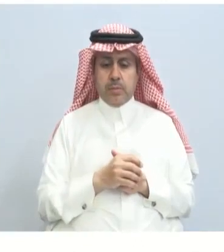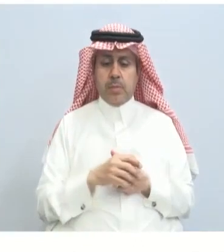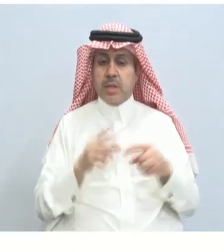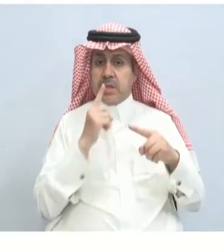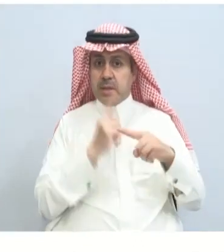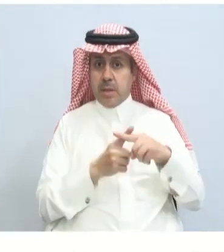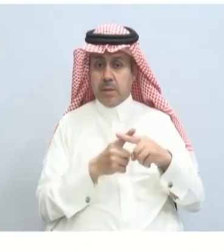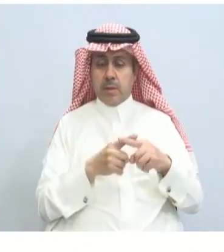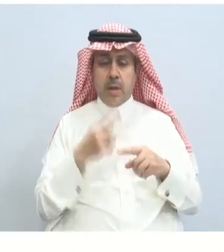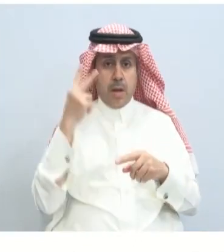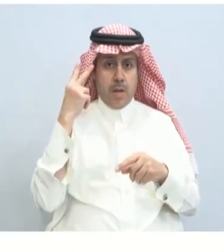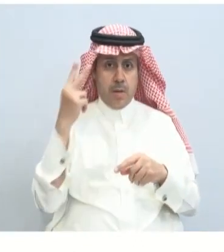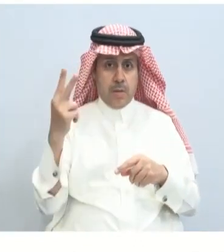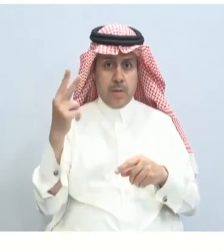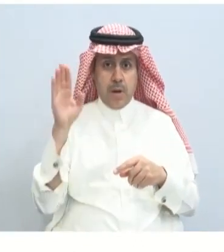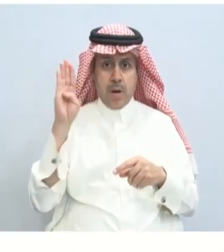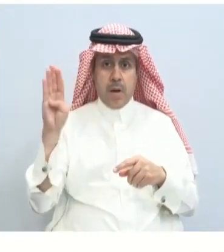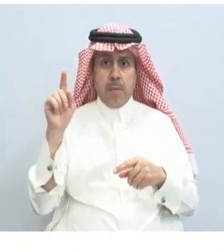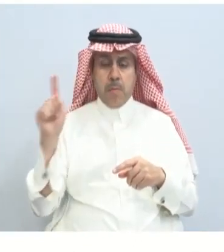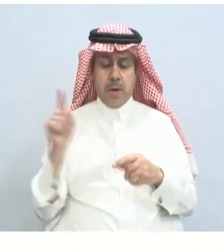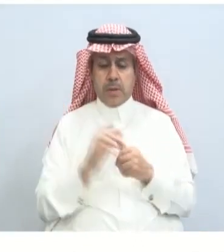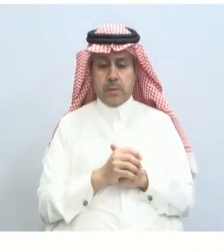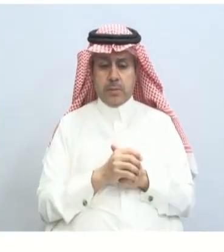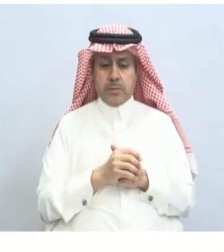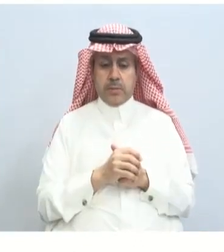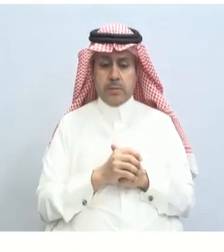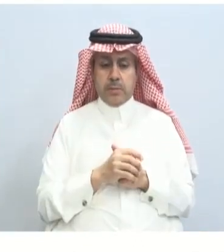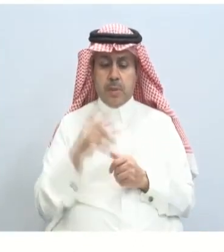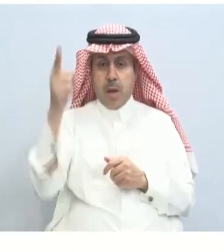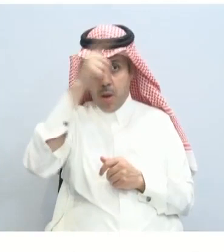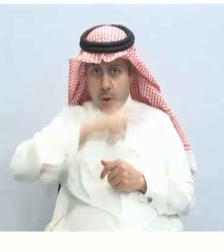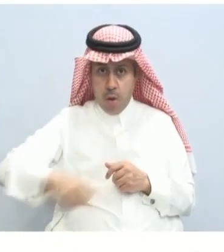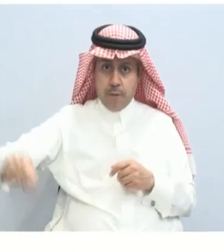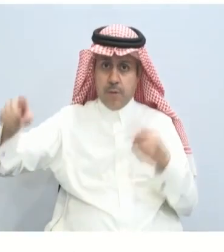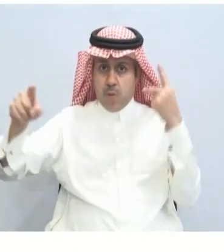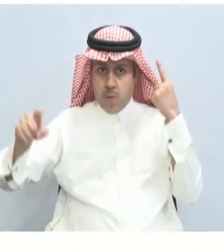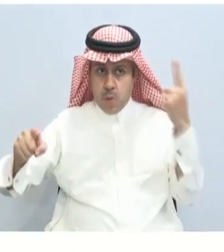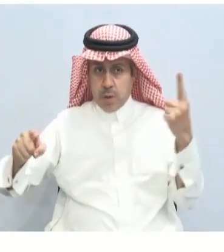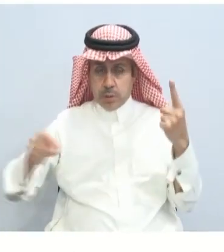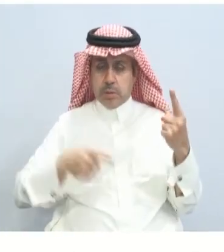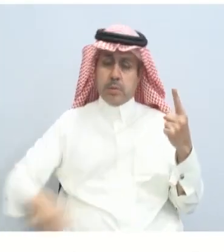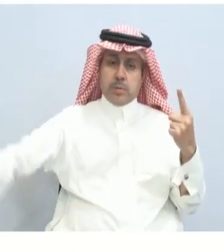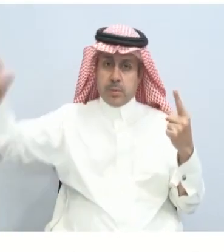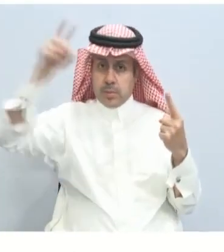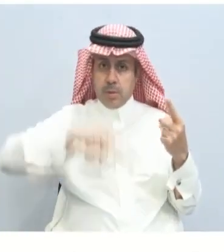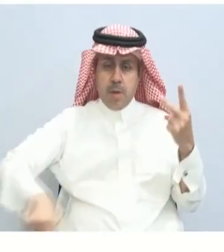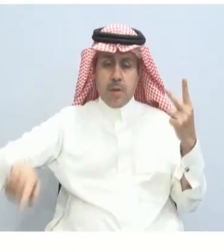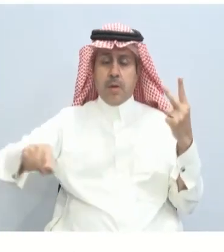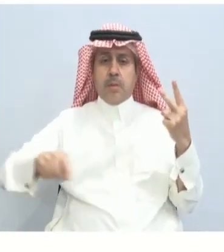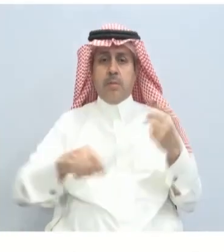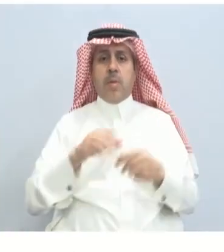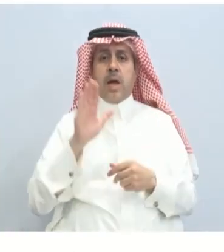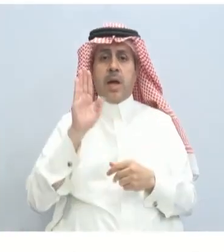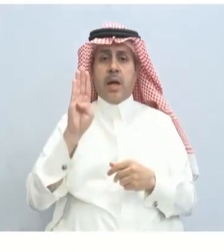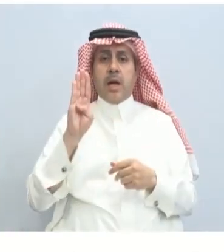زائدا 2 كي باي اللي هي اللفه هذه كل لفه اضيفها هي عباره عن كي اضاف